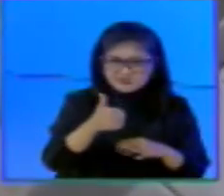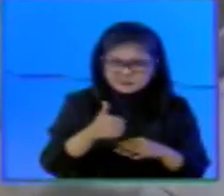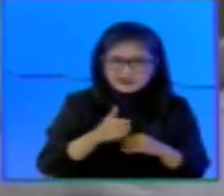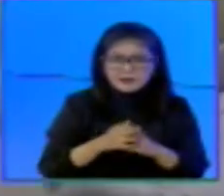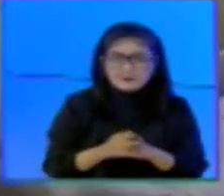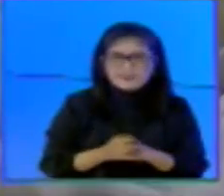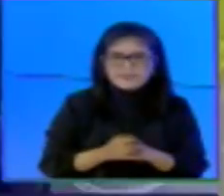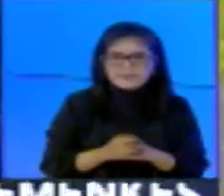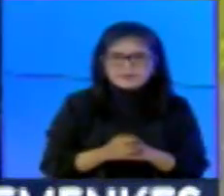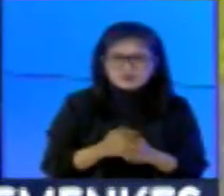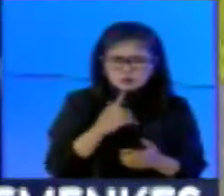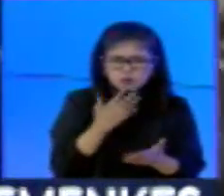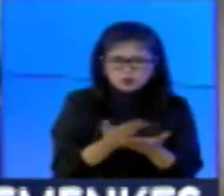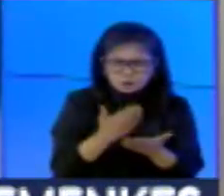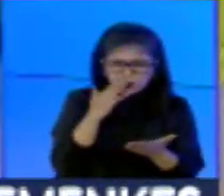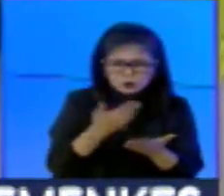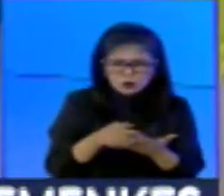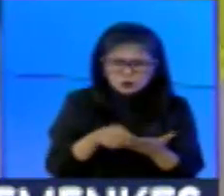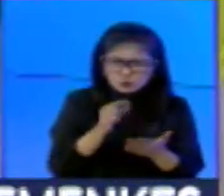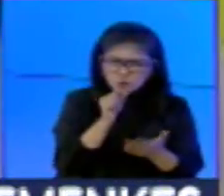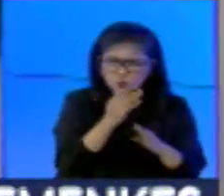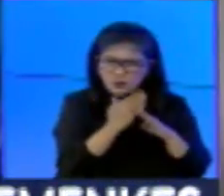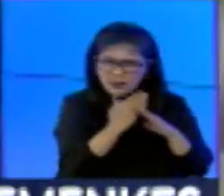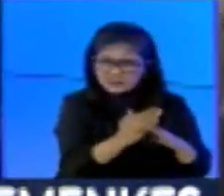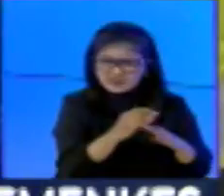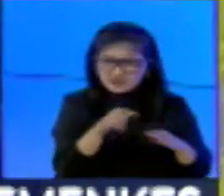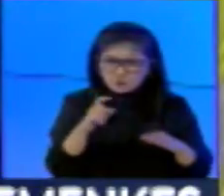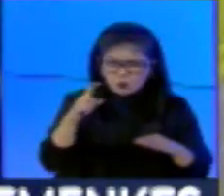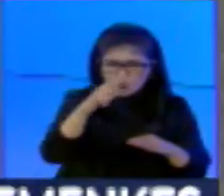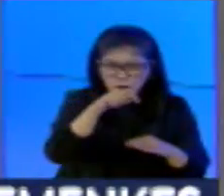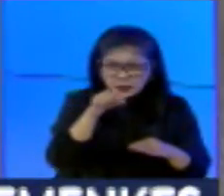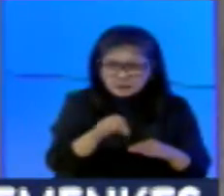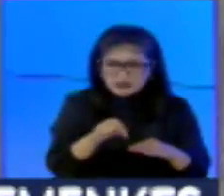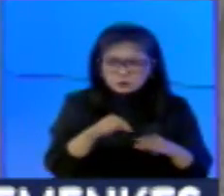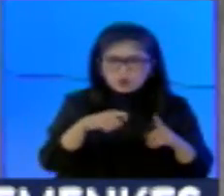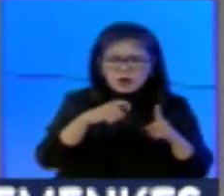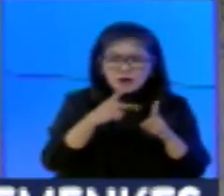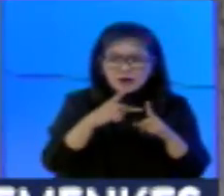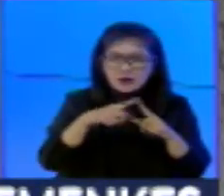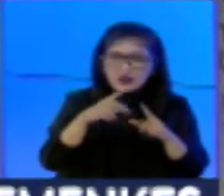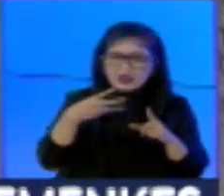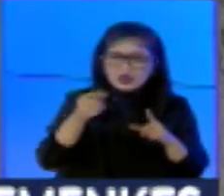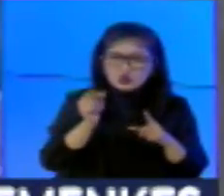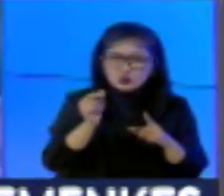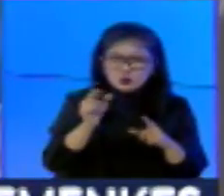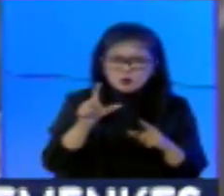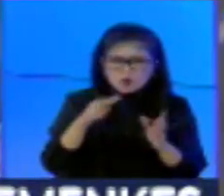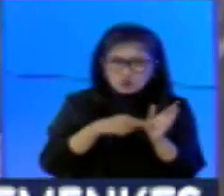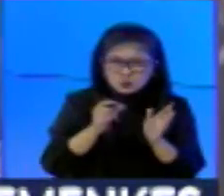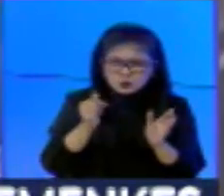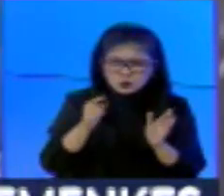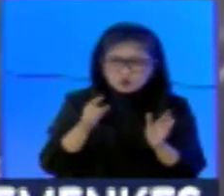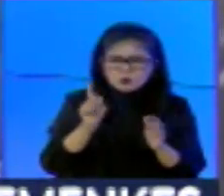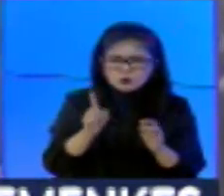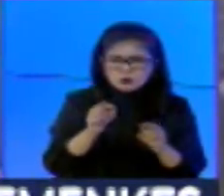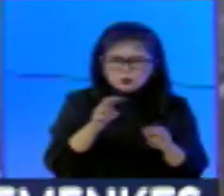Untuk membuktikan kemampuan antivirus kurkumin menangkal virus corona, Chairul Anwar Needham masih harus melewati berbagai penelitian. Meski